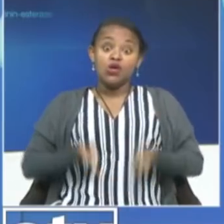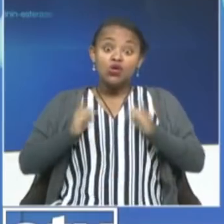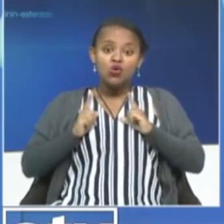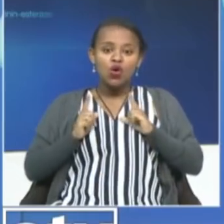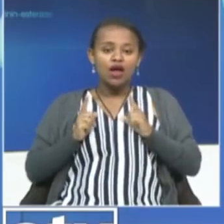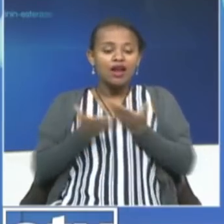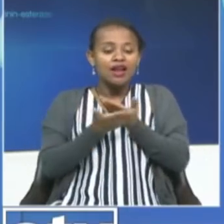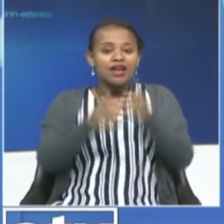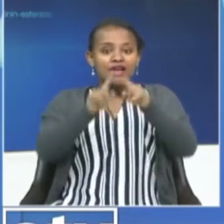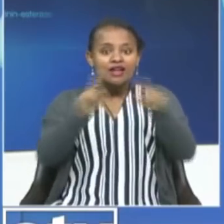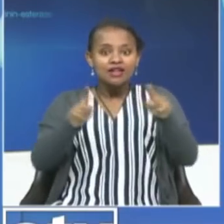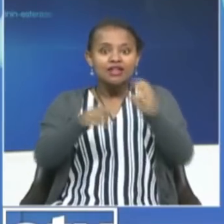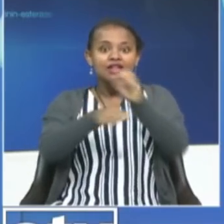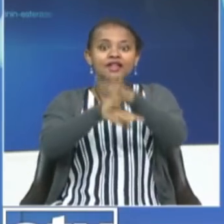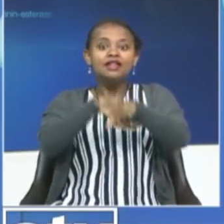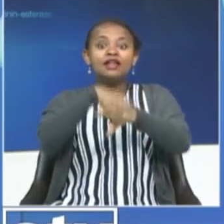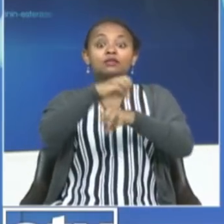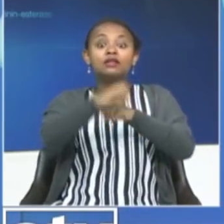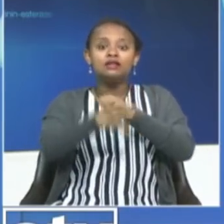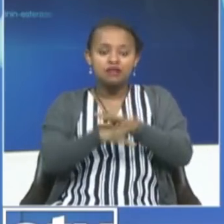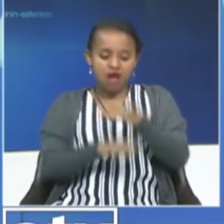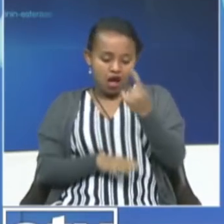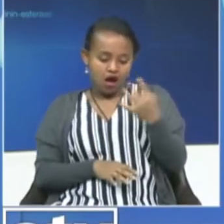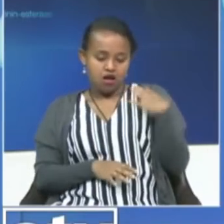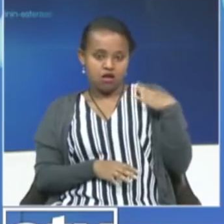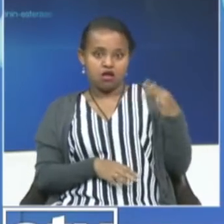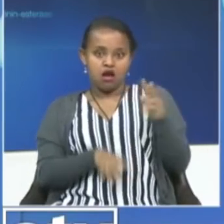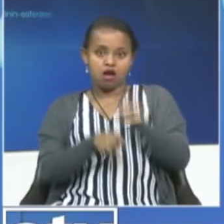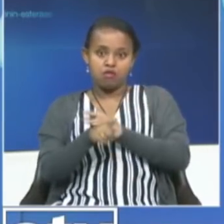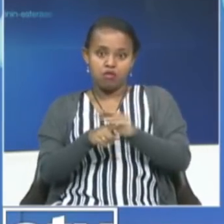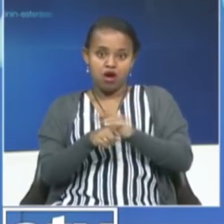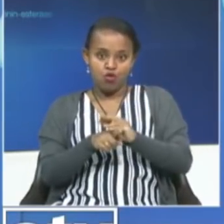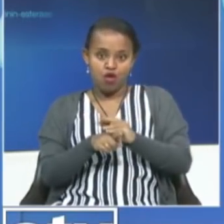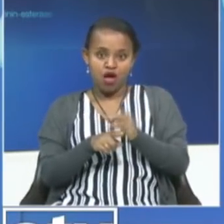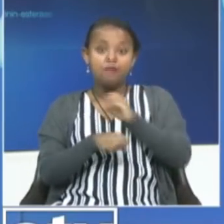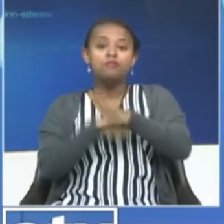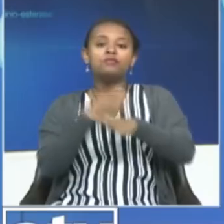ግን እንደ ምክር እንግዲህ አንድ ጤና ባለሙያ ምክሬ